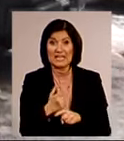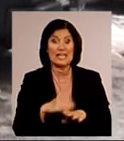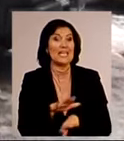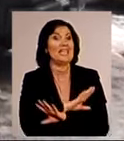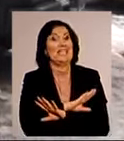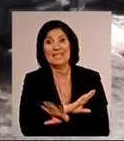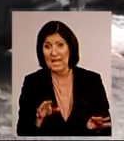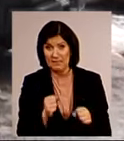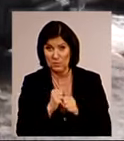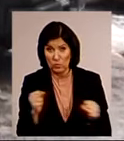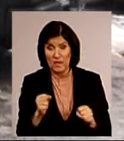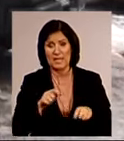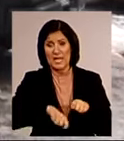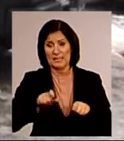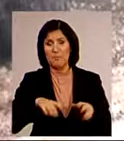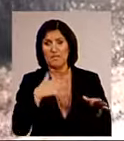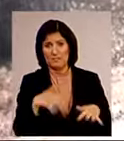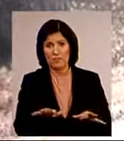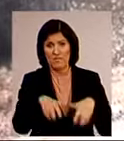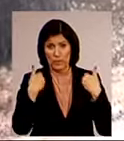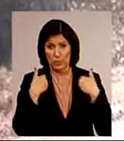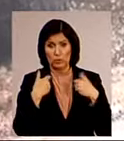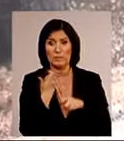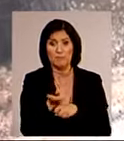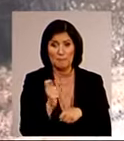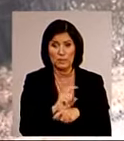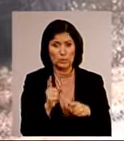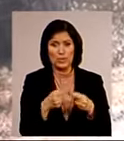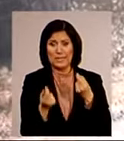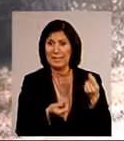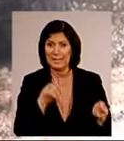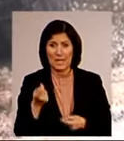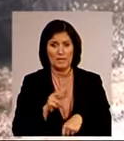не здетонували, експерти вже вилучили. Більше жодних